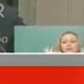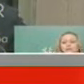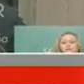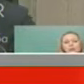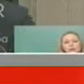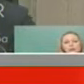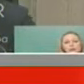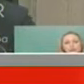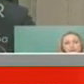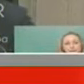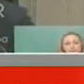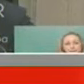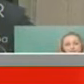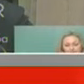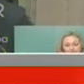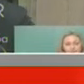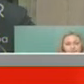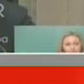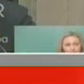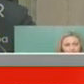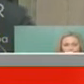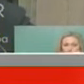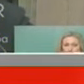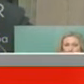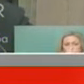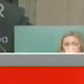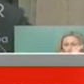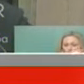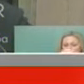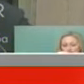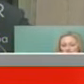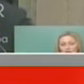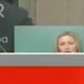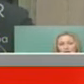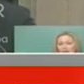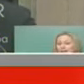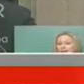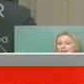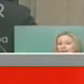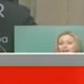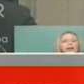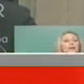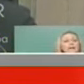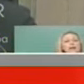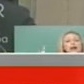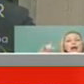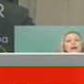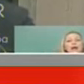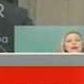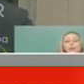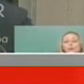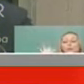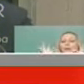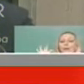πρέπει να υποχωρήσουν στο θέμα του ονόματος. Το ξέρουν πάρα πολύ καλά. Ο αρχηγός του ΝΑΤΟ τους το είπε. Ο Γιούγκερ τους πιέζουν, το